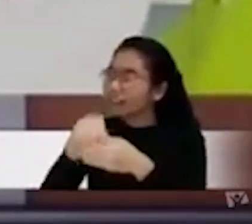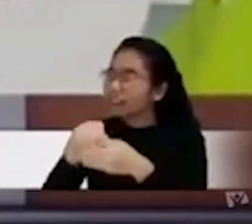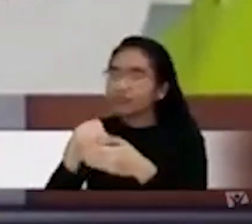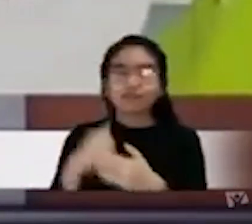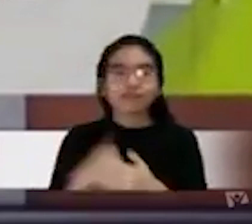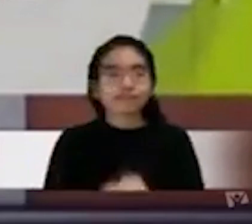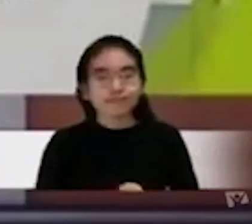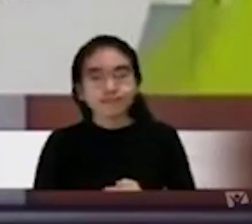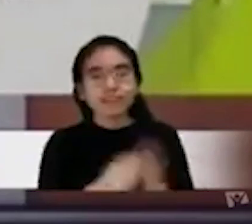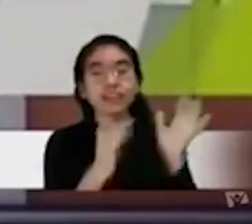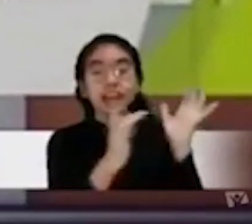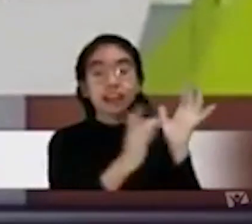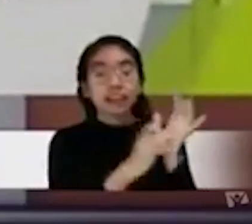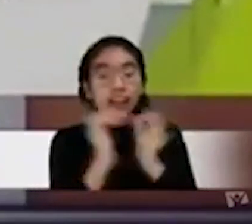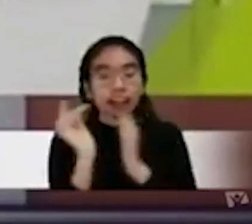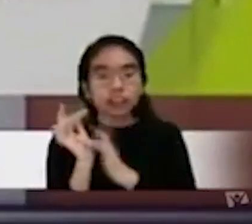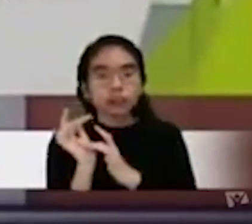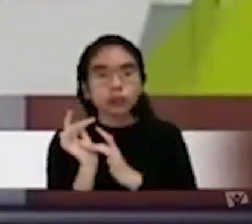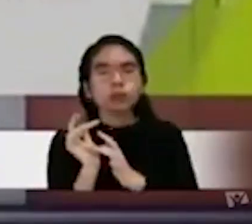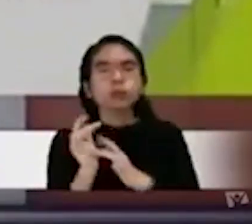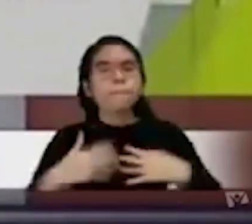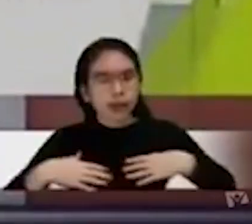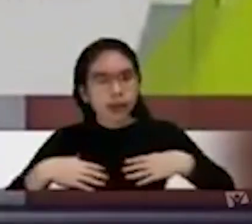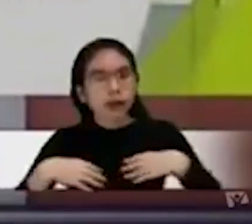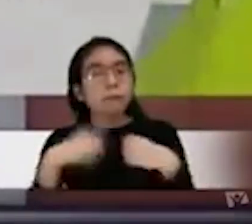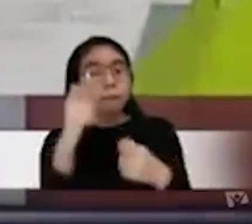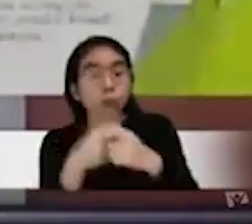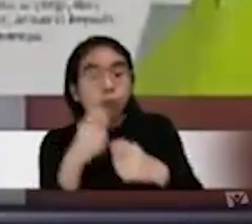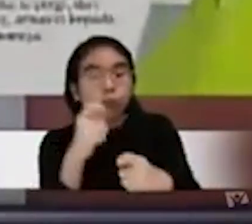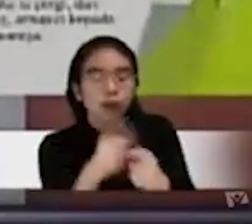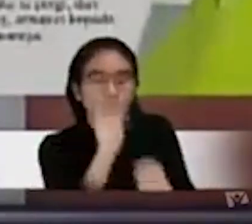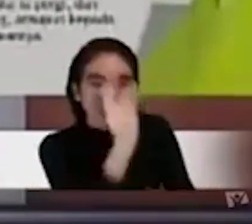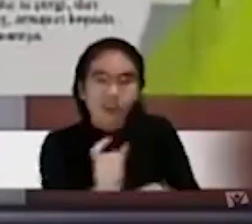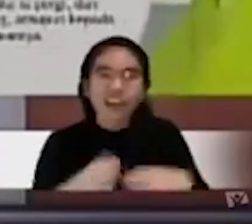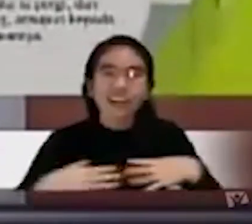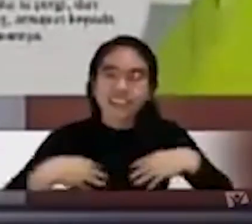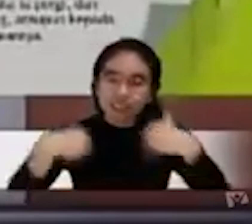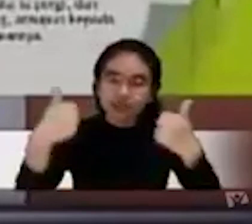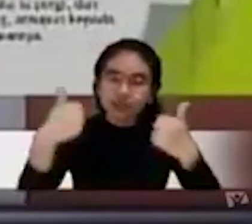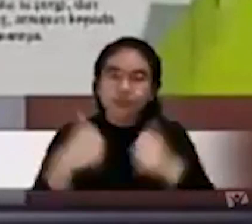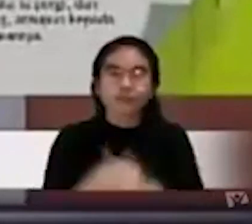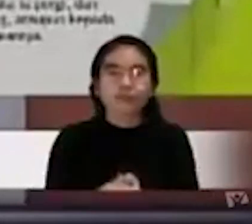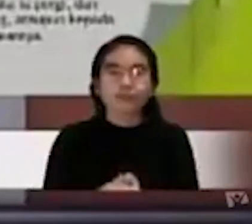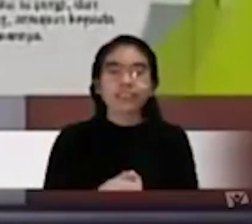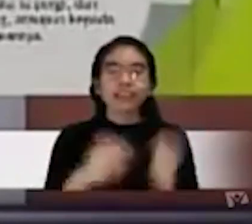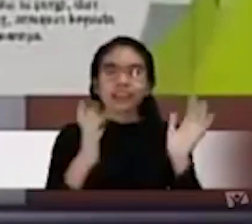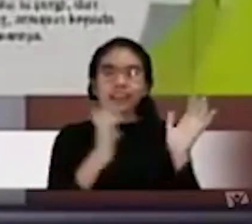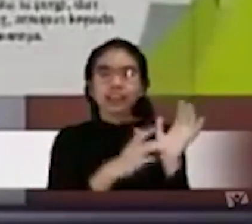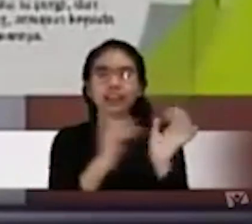menyembuhkan dengan kasih. Yang kedua, Yesus menyembuhkan hamba seorang perwira di Kapernaum, ayat 5